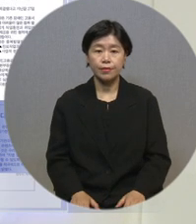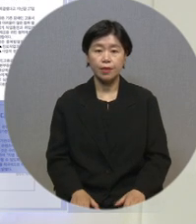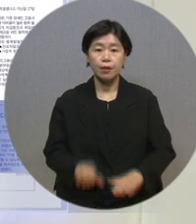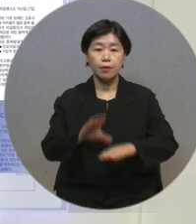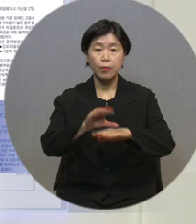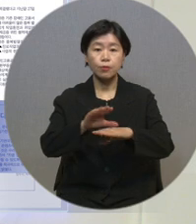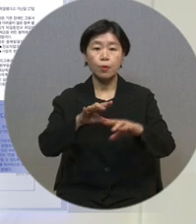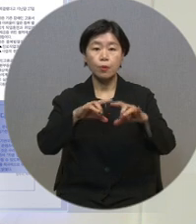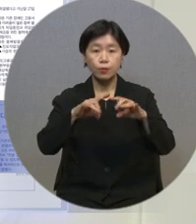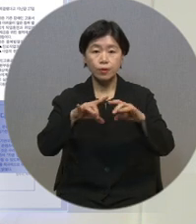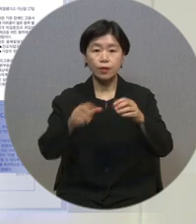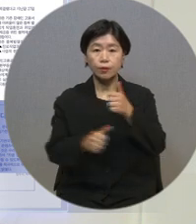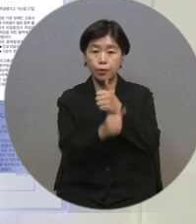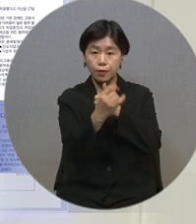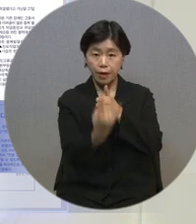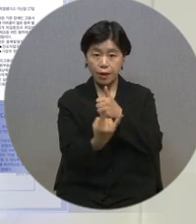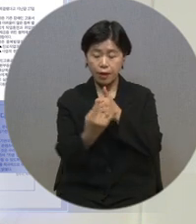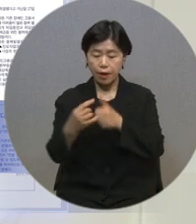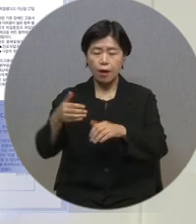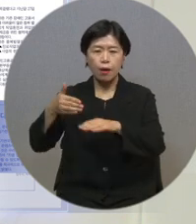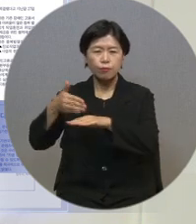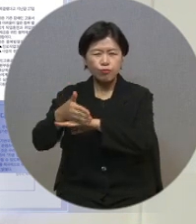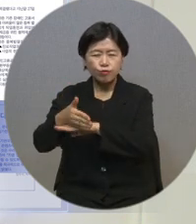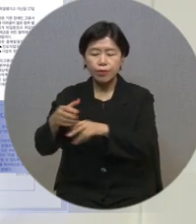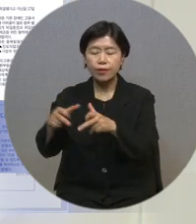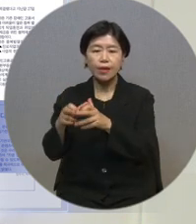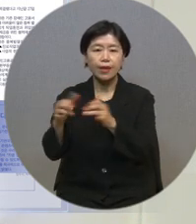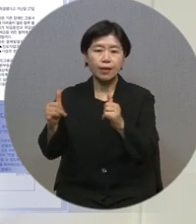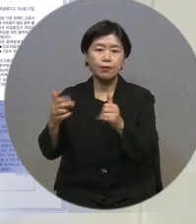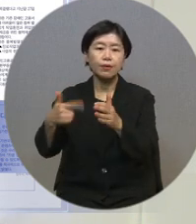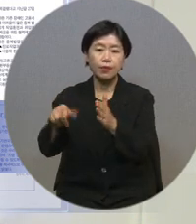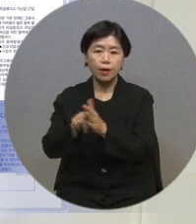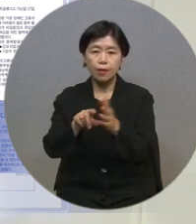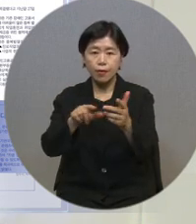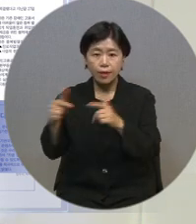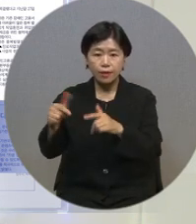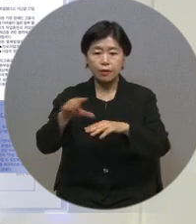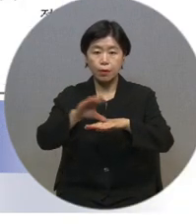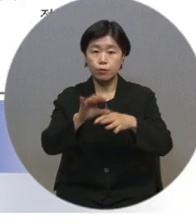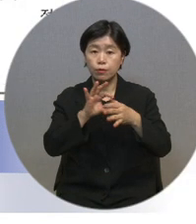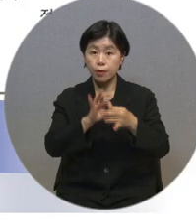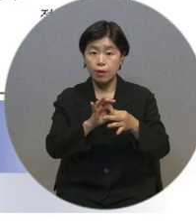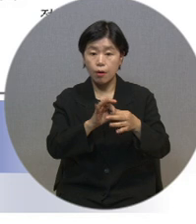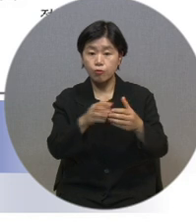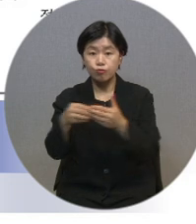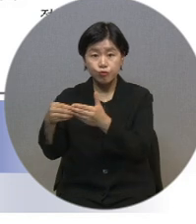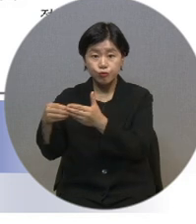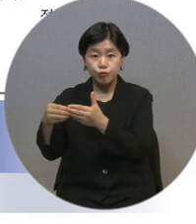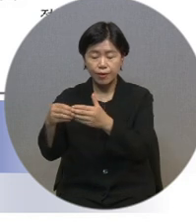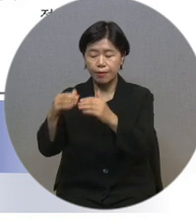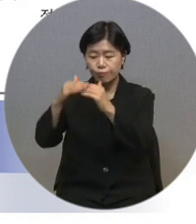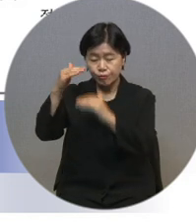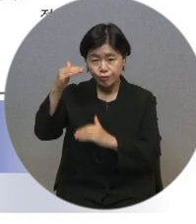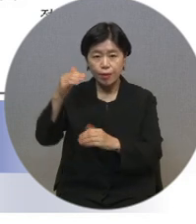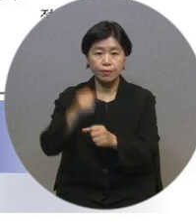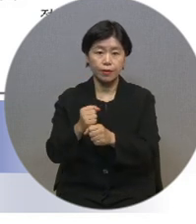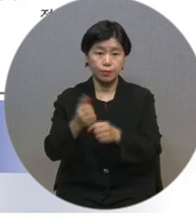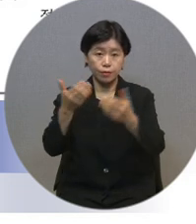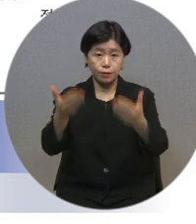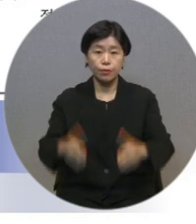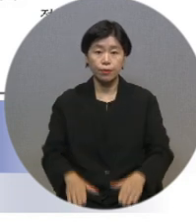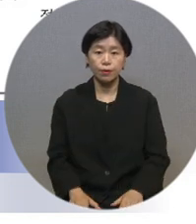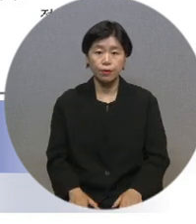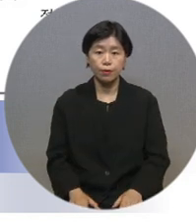방송통신위원회가 발달 장애인을 위한 콘텐츠 제작 가이드라인을 만듭니다이를 위해 방통은 장애인 분야